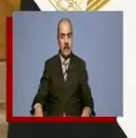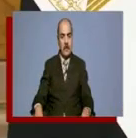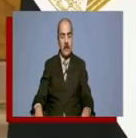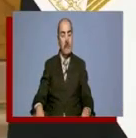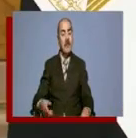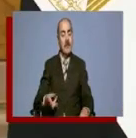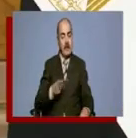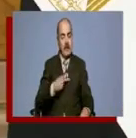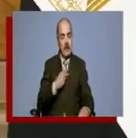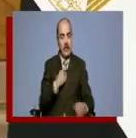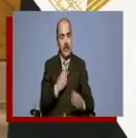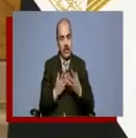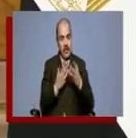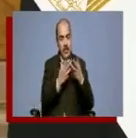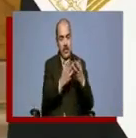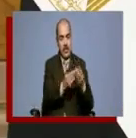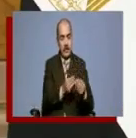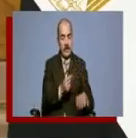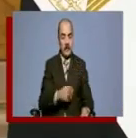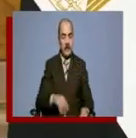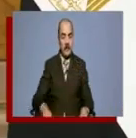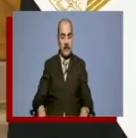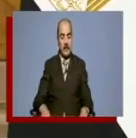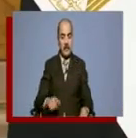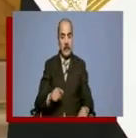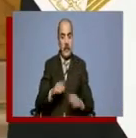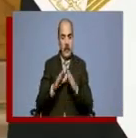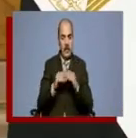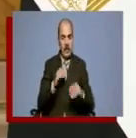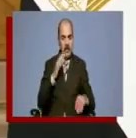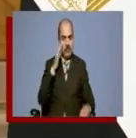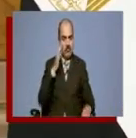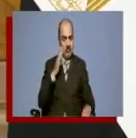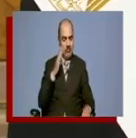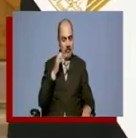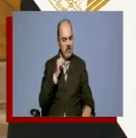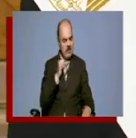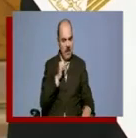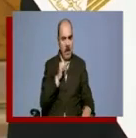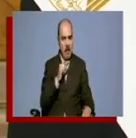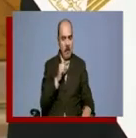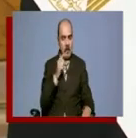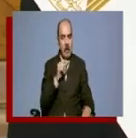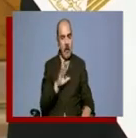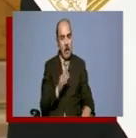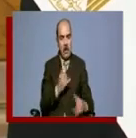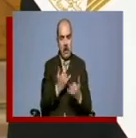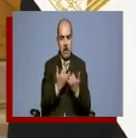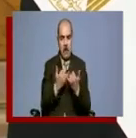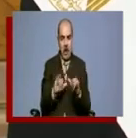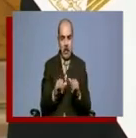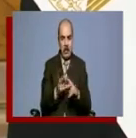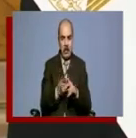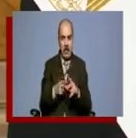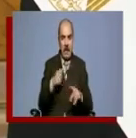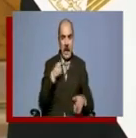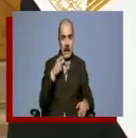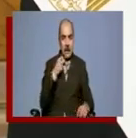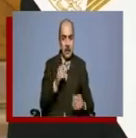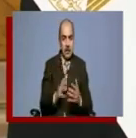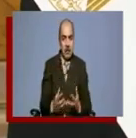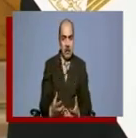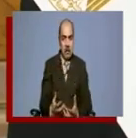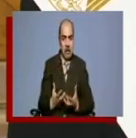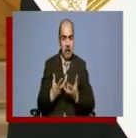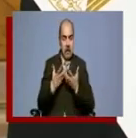الصهيونيه بتتحدث حوالين ان ان ارض فلسطين دي بلا شعب وان هم شعب بلا ارض هم دي تصوراتهم في العقيده بتاعتهم ان